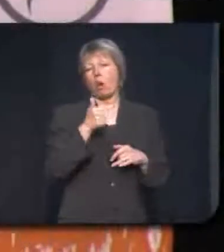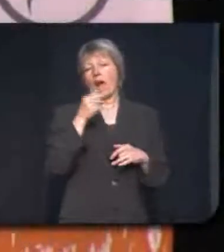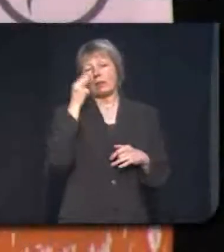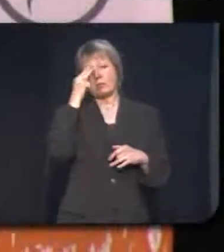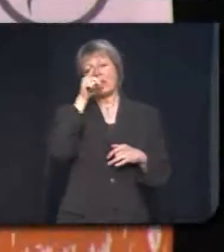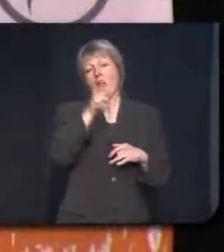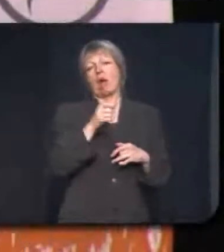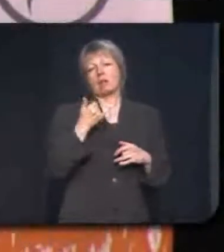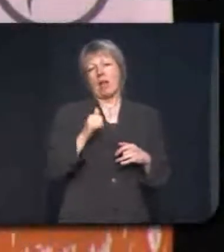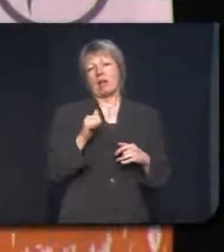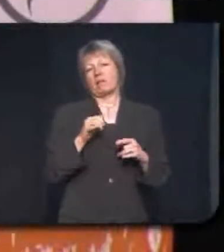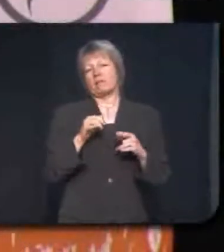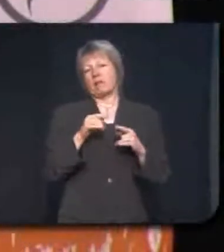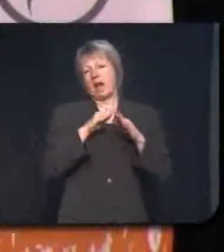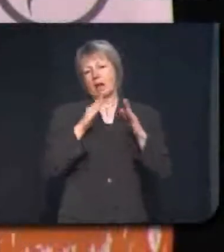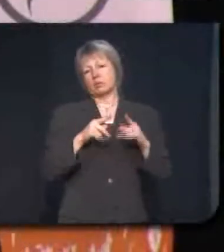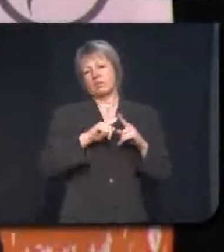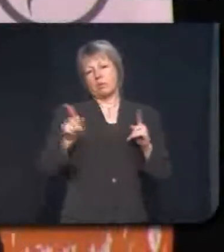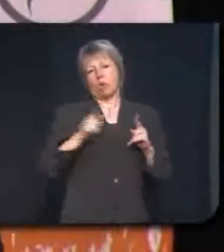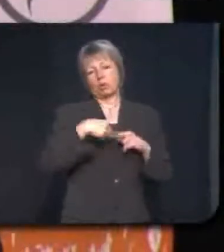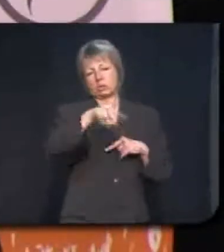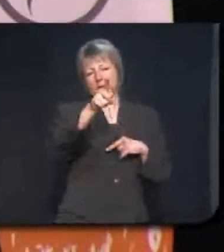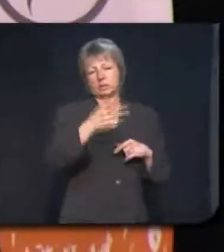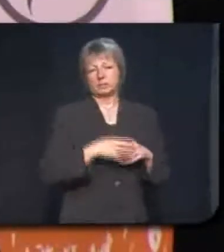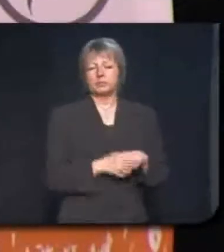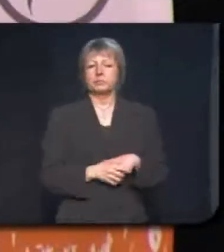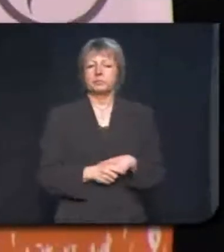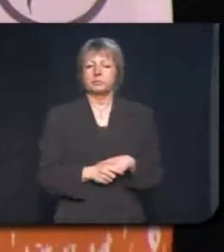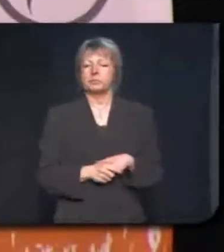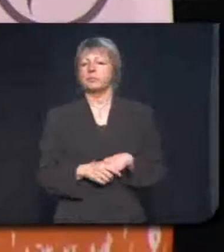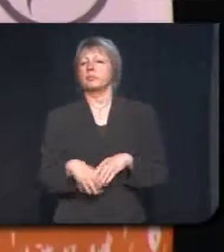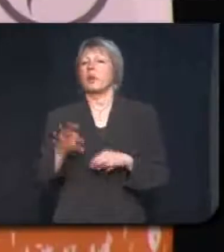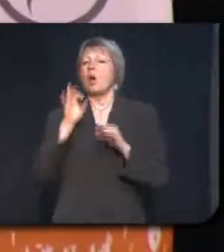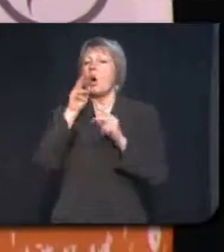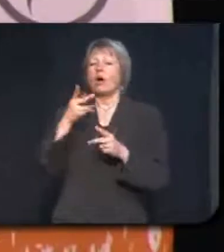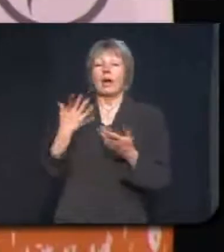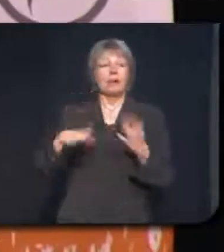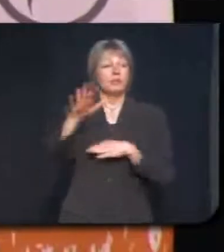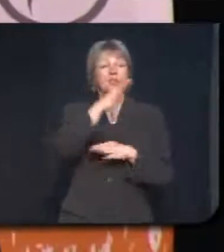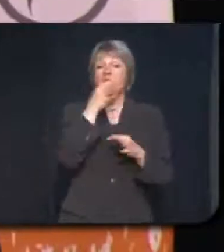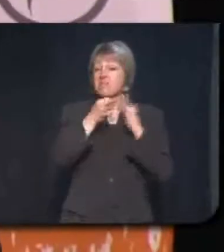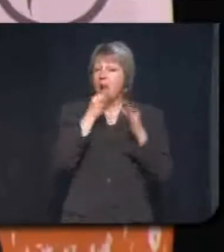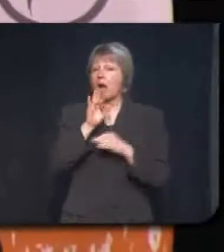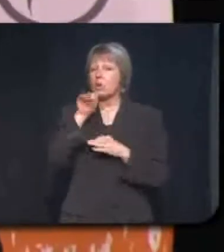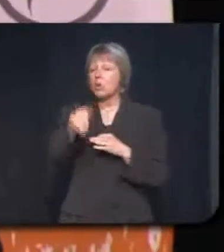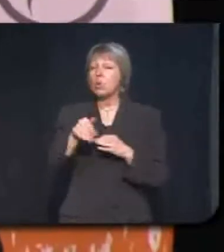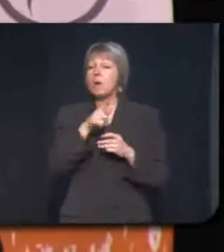so dann jetzt bitte an die Mikrofone stellen wenn ihr Fragen zu dem Antrag WP 076 habt